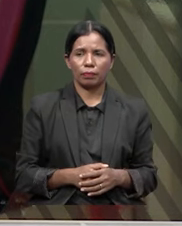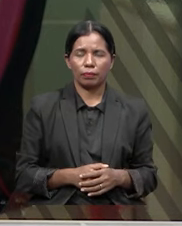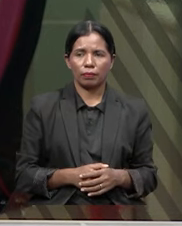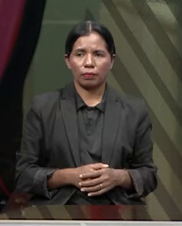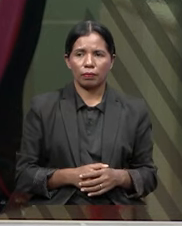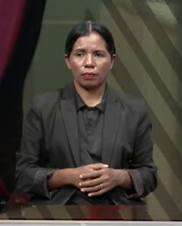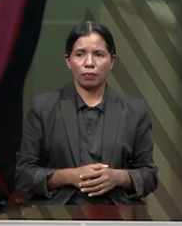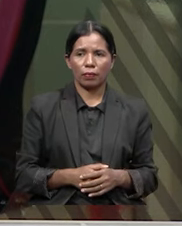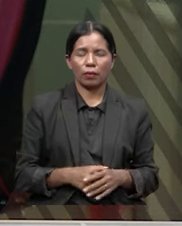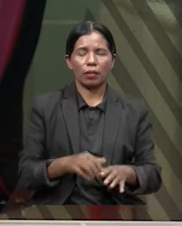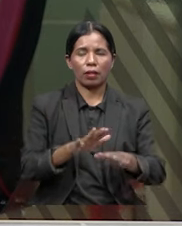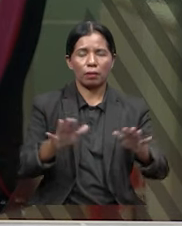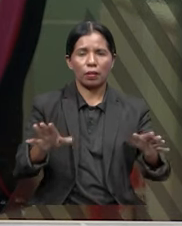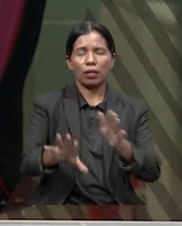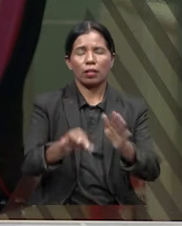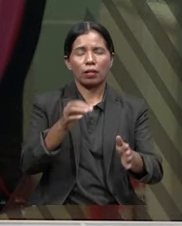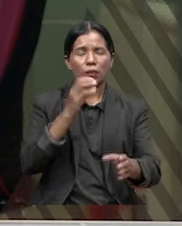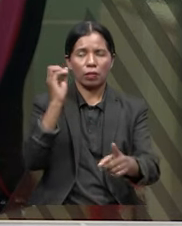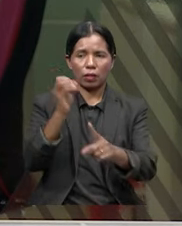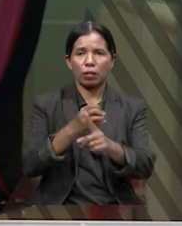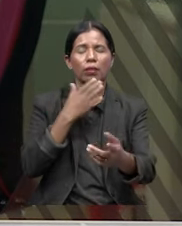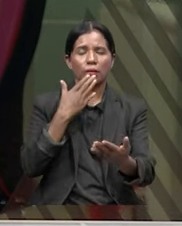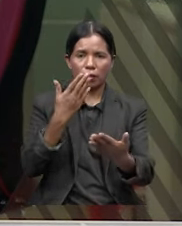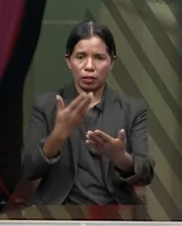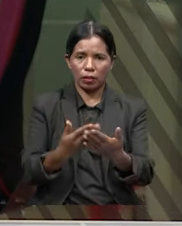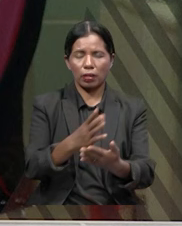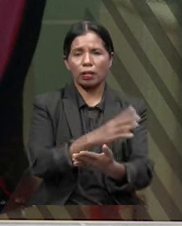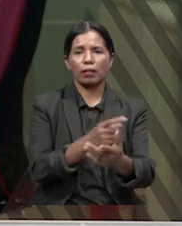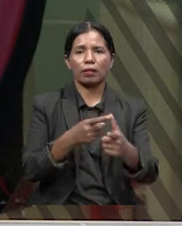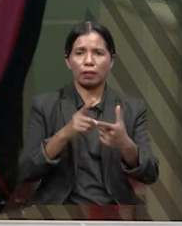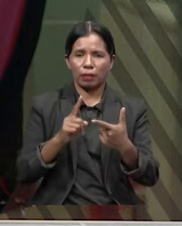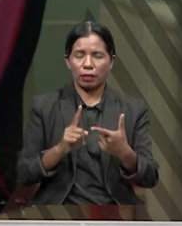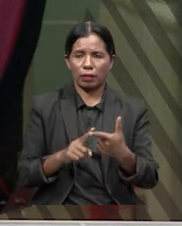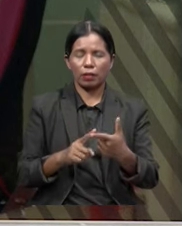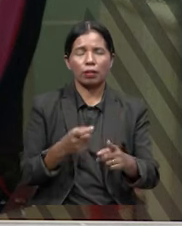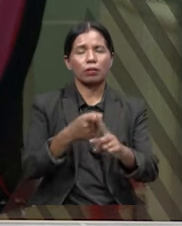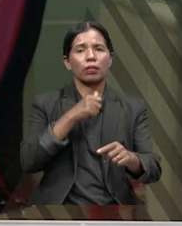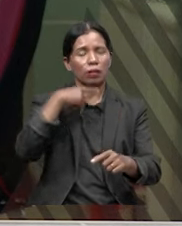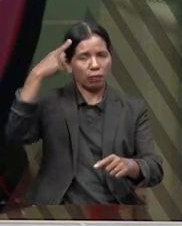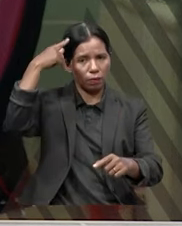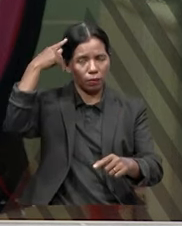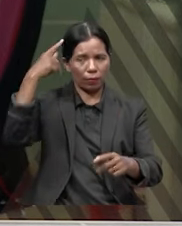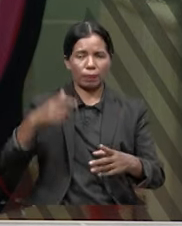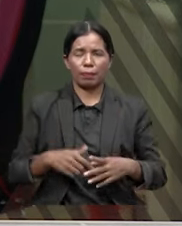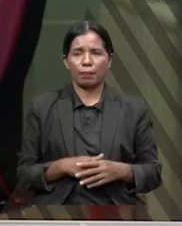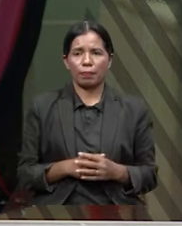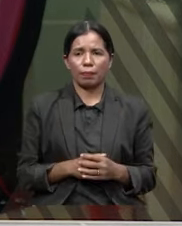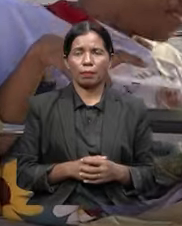Além de lá, eu desejo a oportunidade de pedir também belíssimo bênção especial com o Papa Francisco.